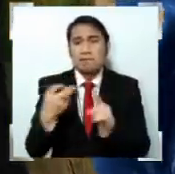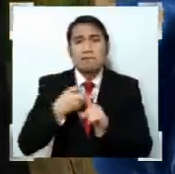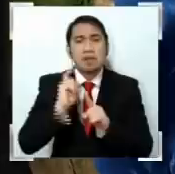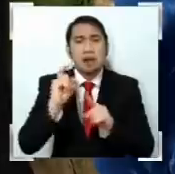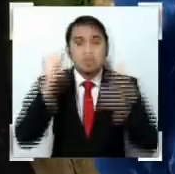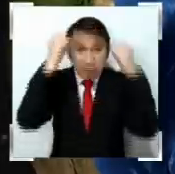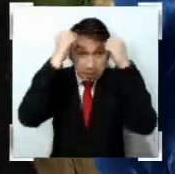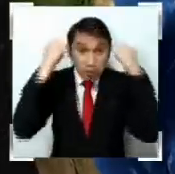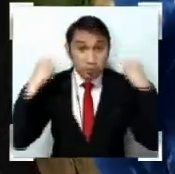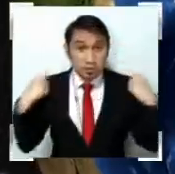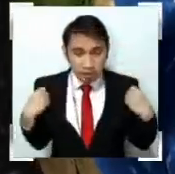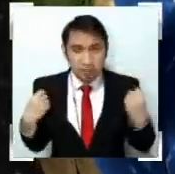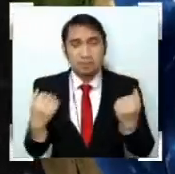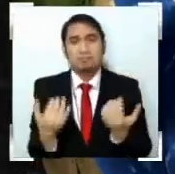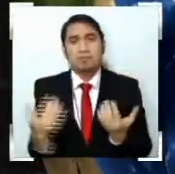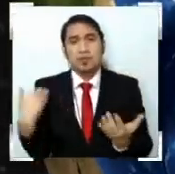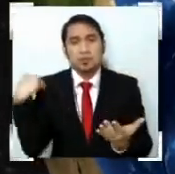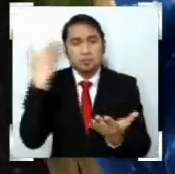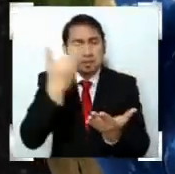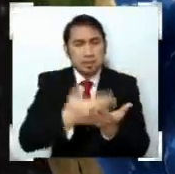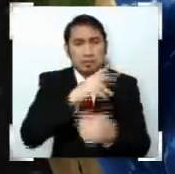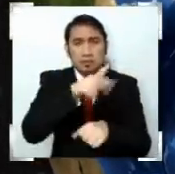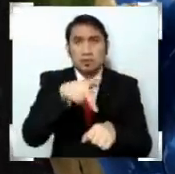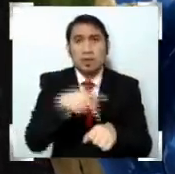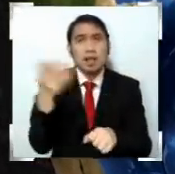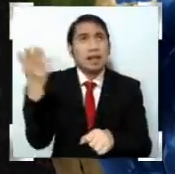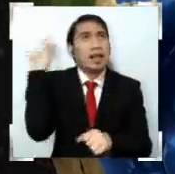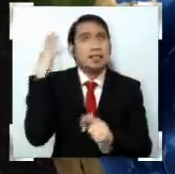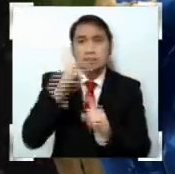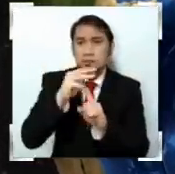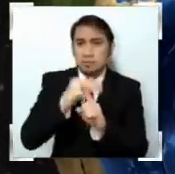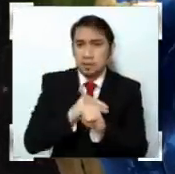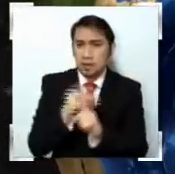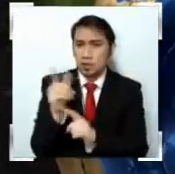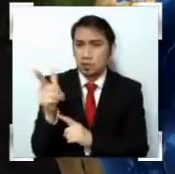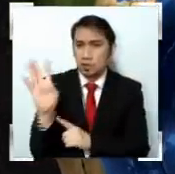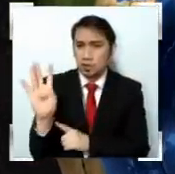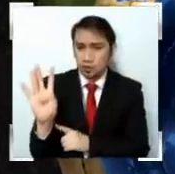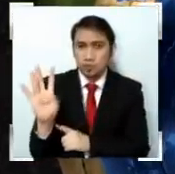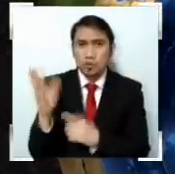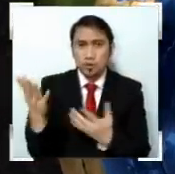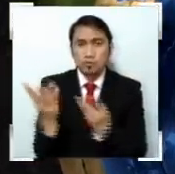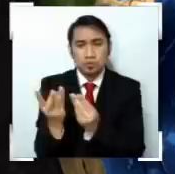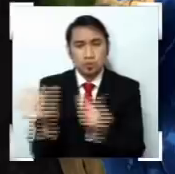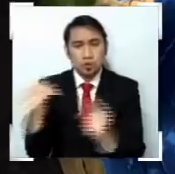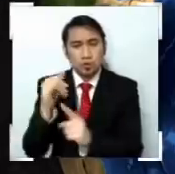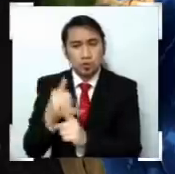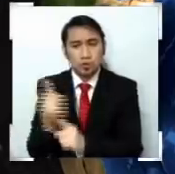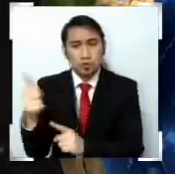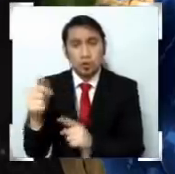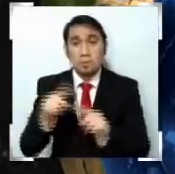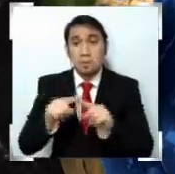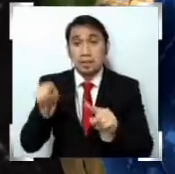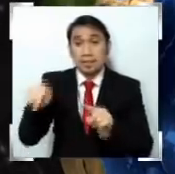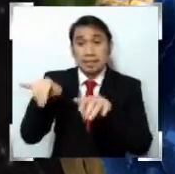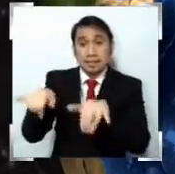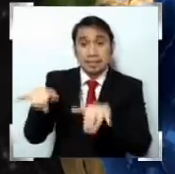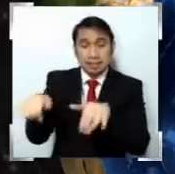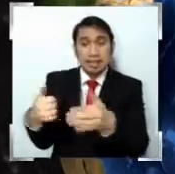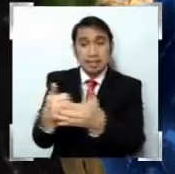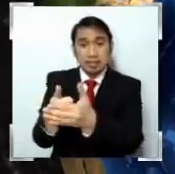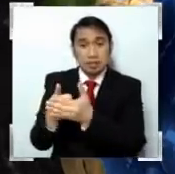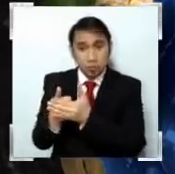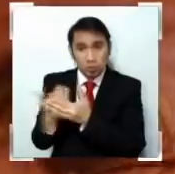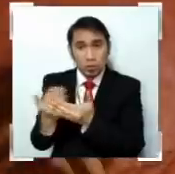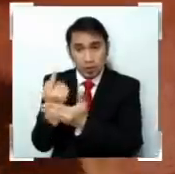Arabia. Dumating siya sa bansa nitong May 24, tagged as recovered noong June 10. Home quarantine siya sa kanilang lugar na hindi tinukoy